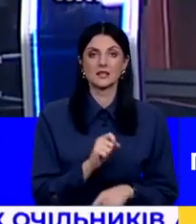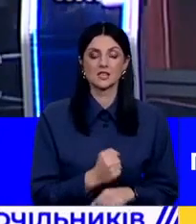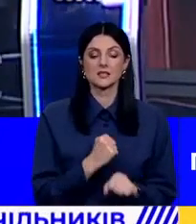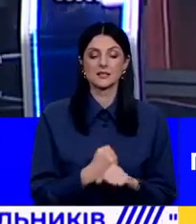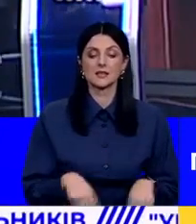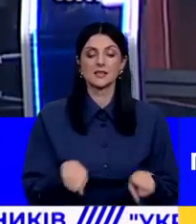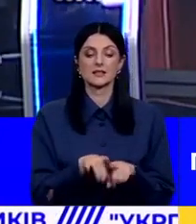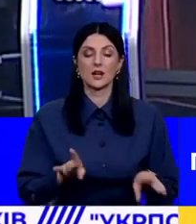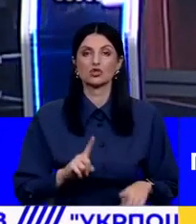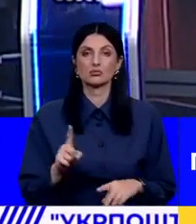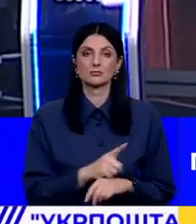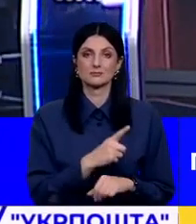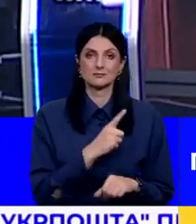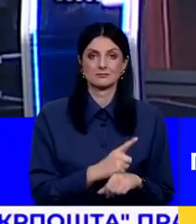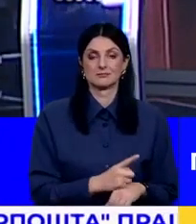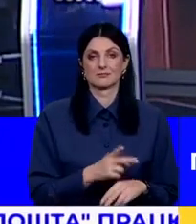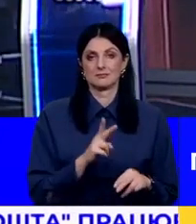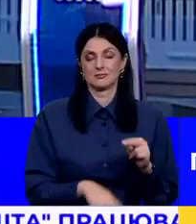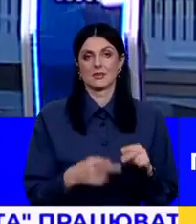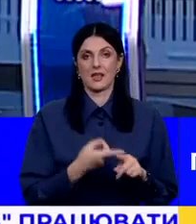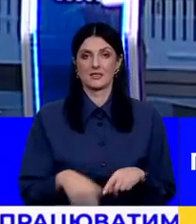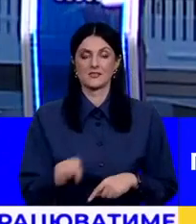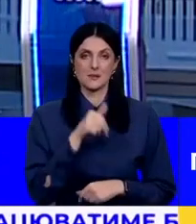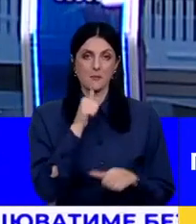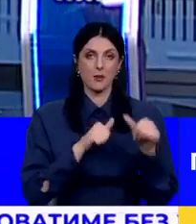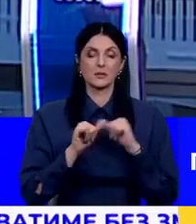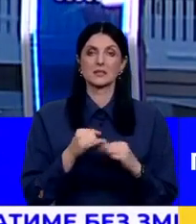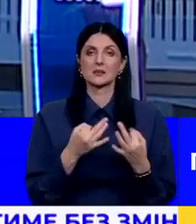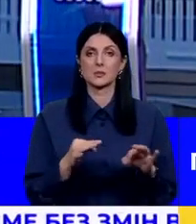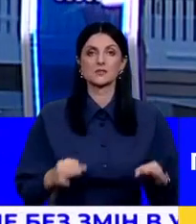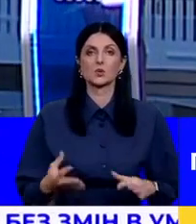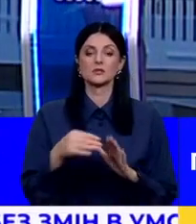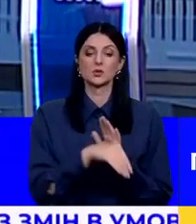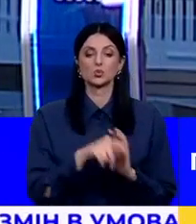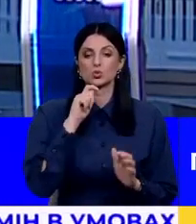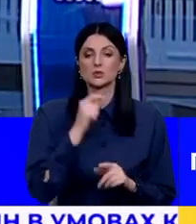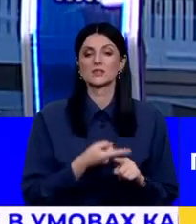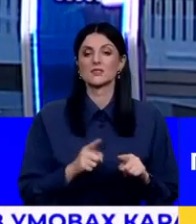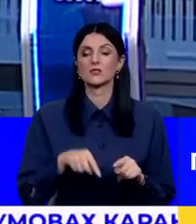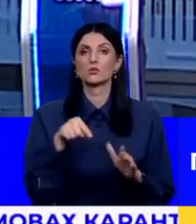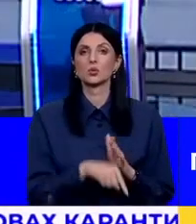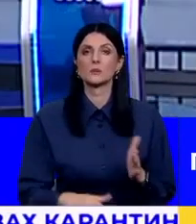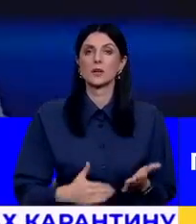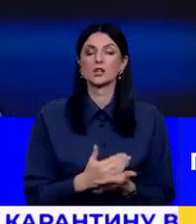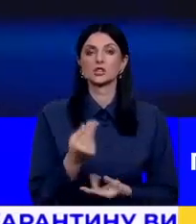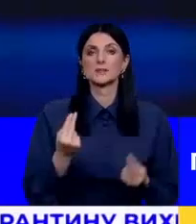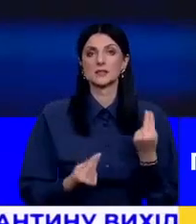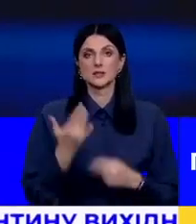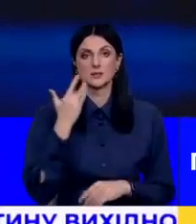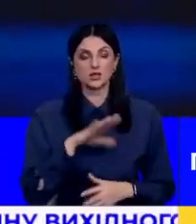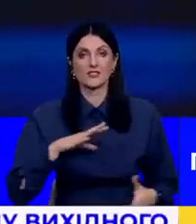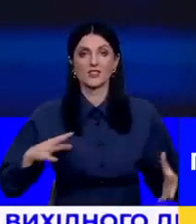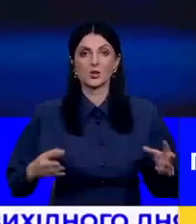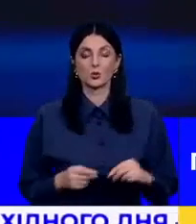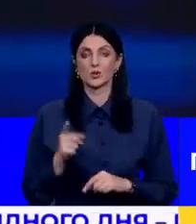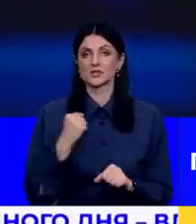чтобы пресечь эти все попытки и не позволить втянуть Украину в эти внутриполитические игры США, потому что в итоге он